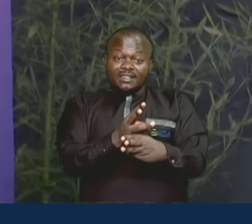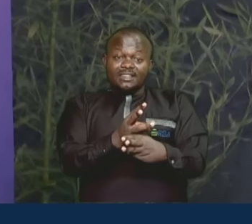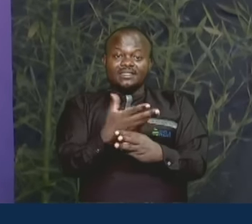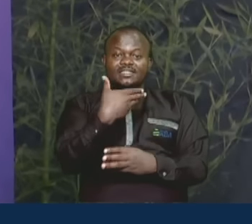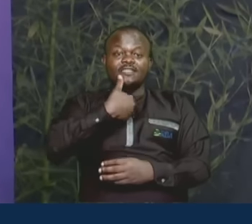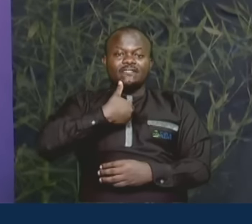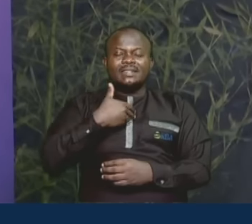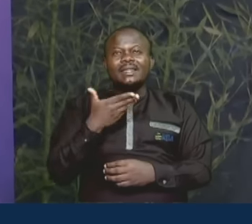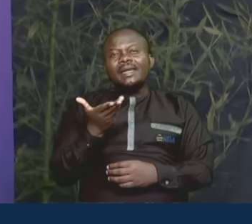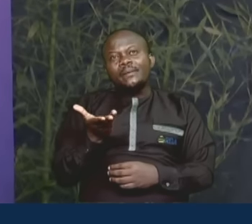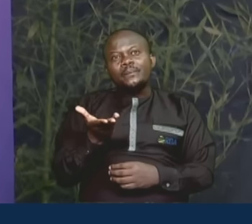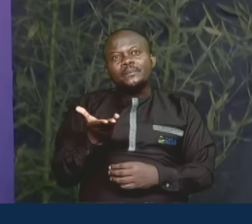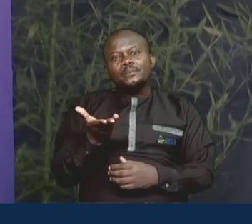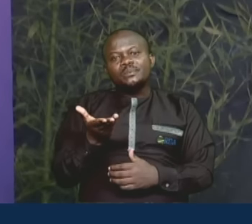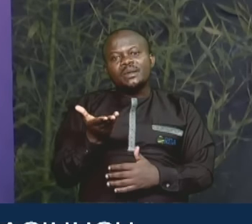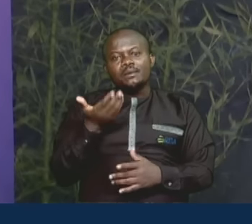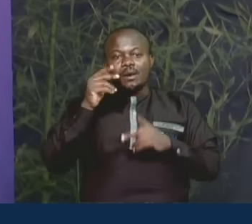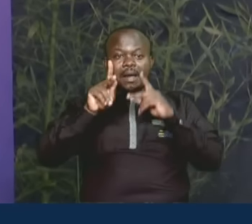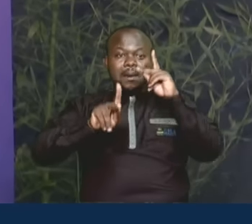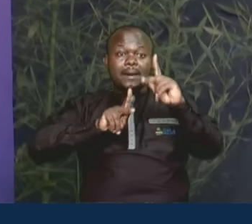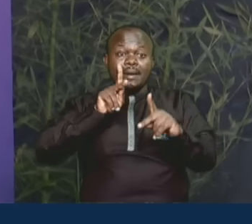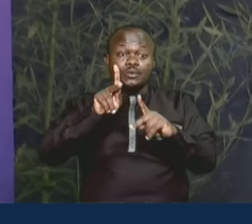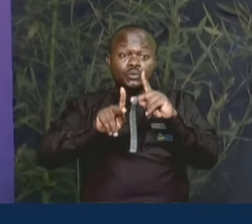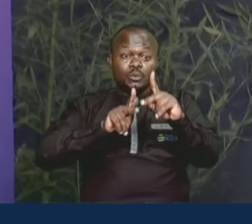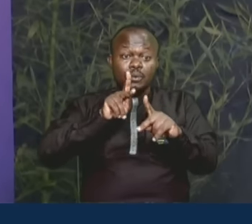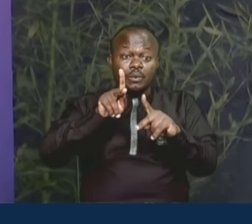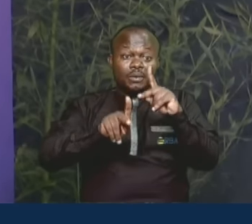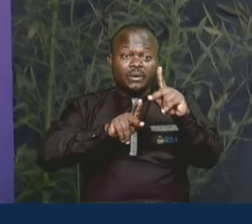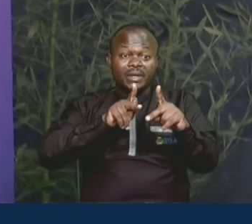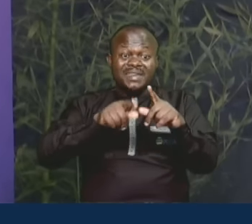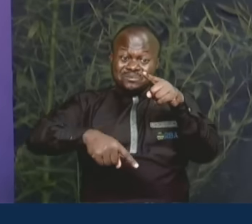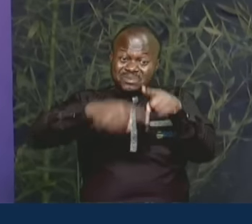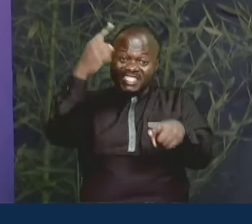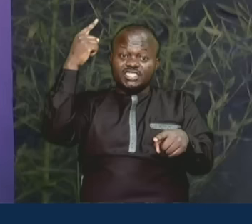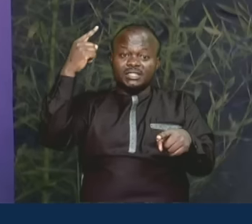gifite abantu bishe